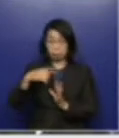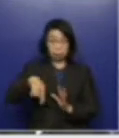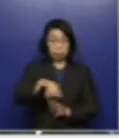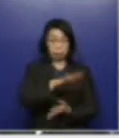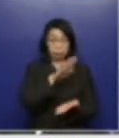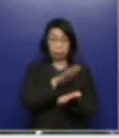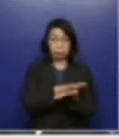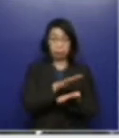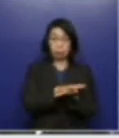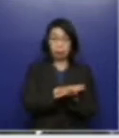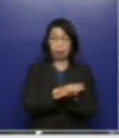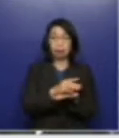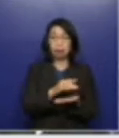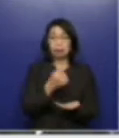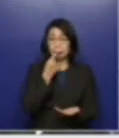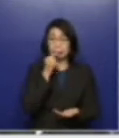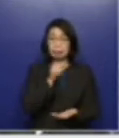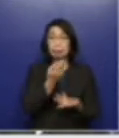ทยาลัยก็สั่งปิด